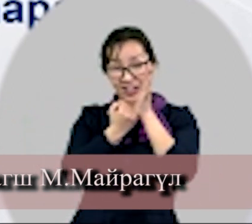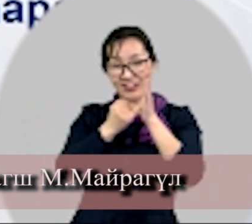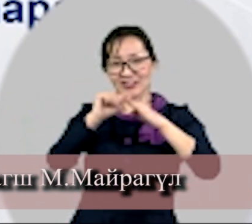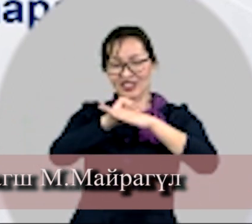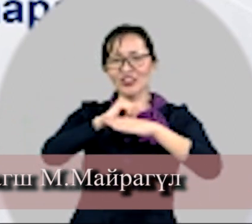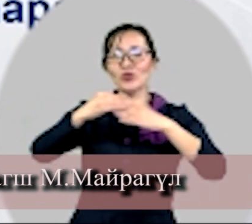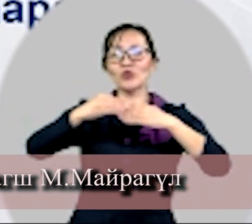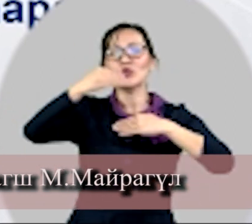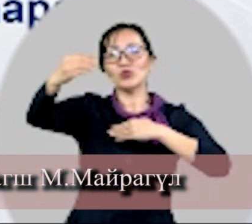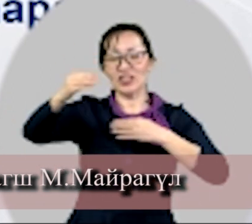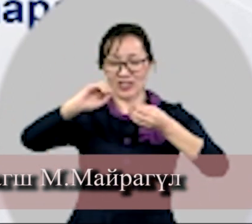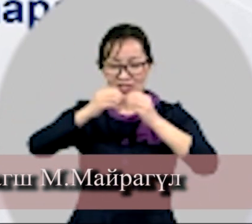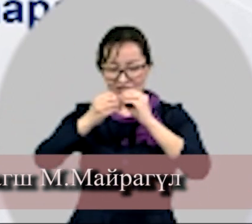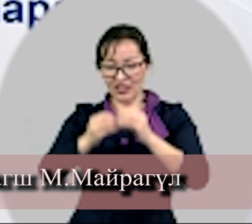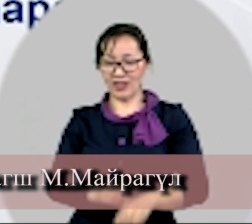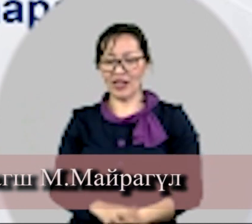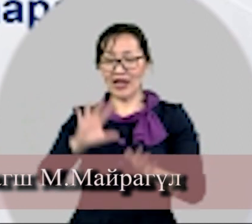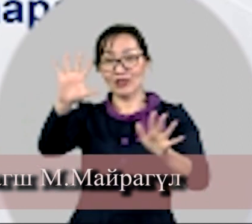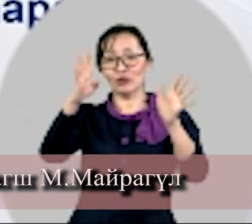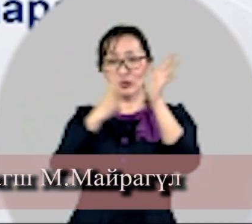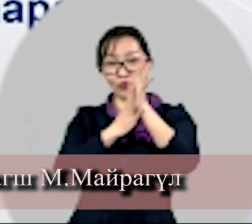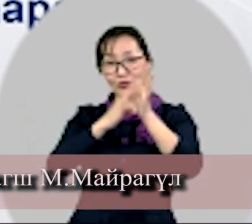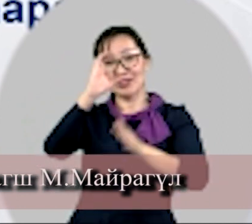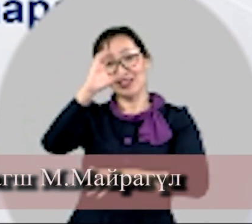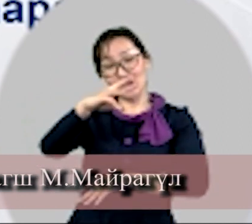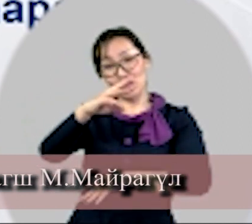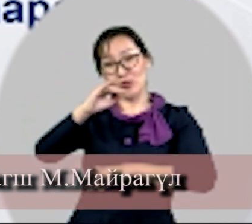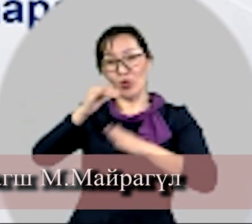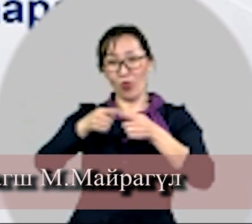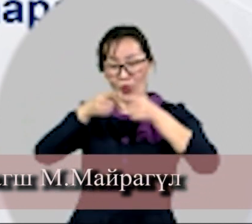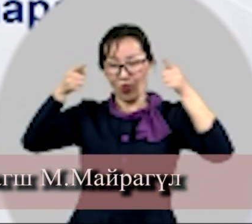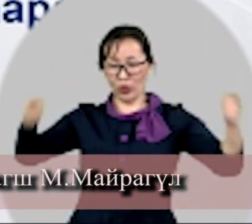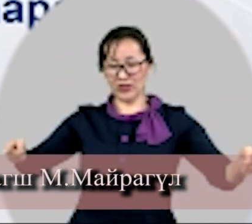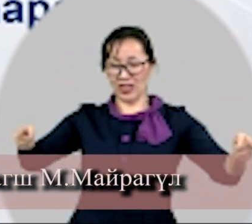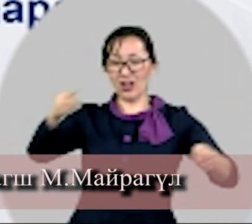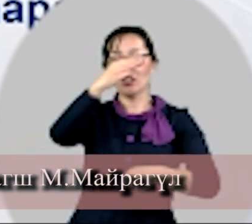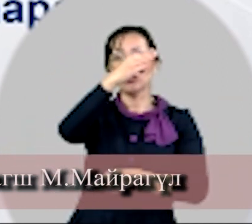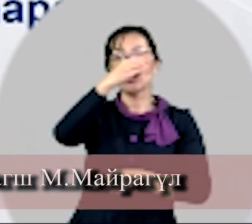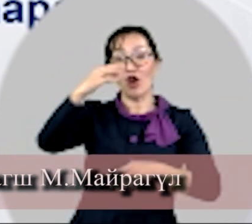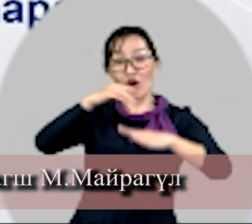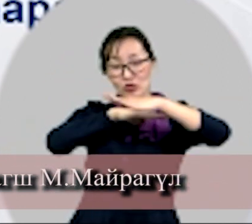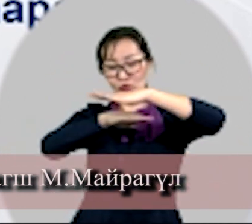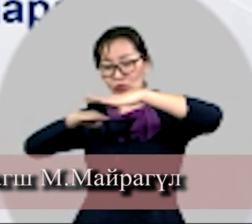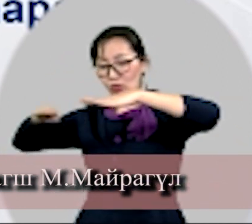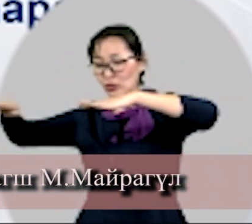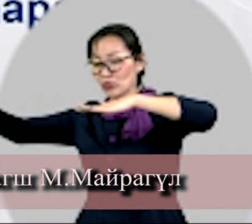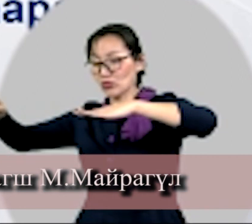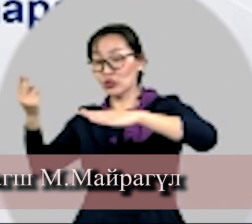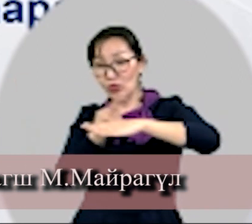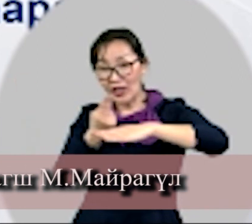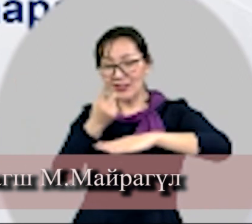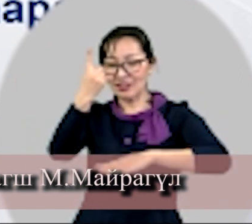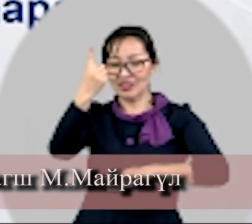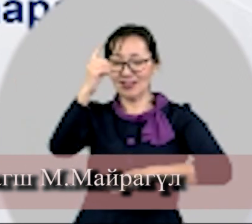Біріншіде, 356 тапсырманы аяқтау. Екіншіде, 14 сантиметр ұзындықта сан